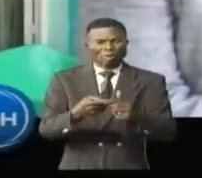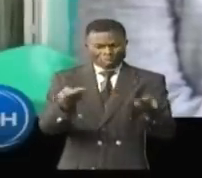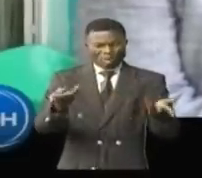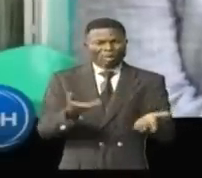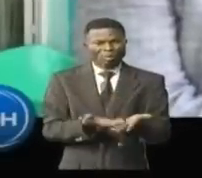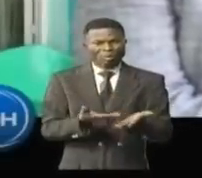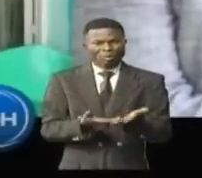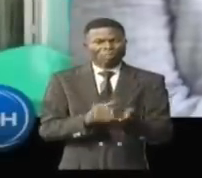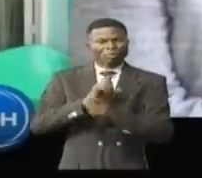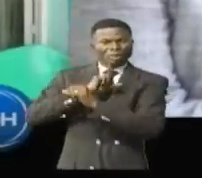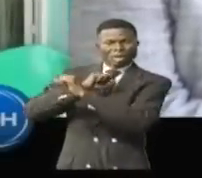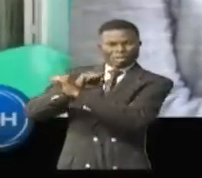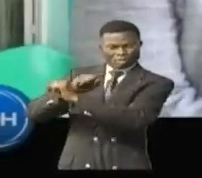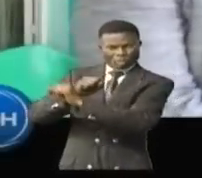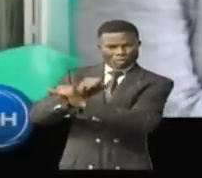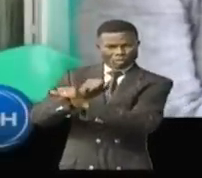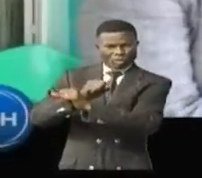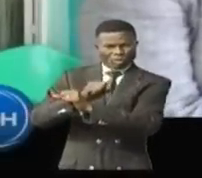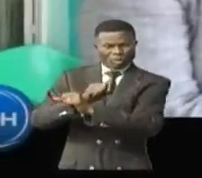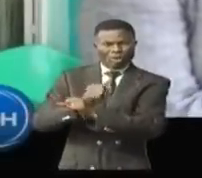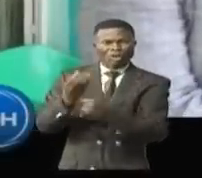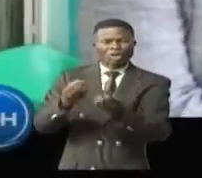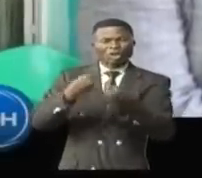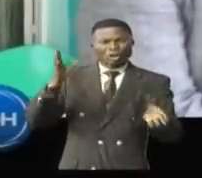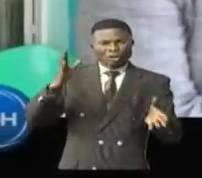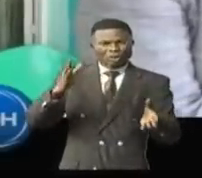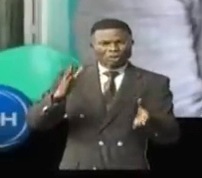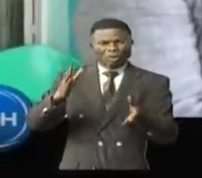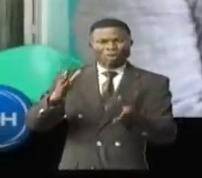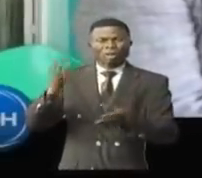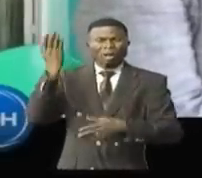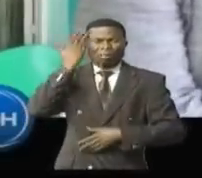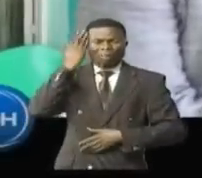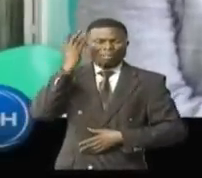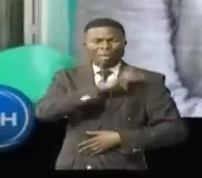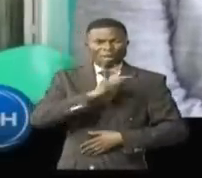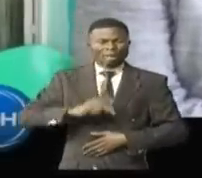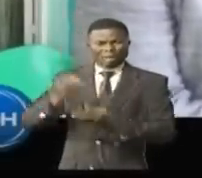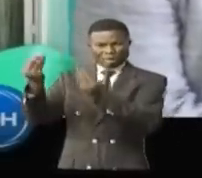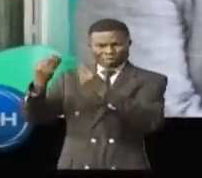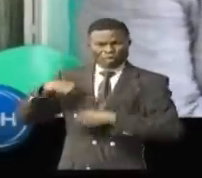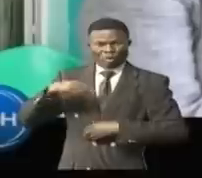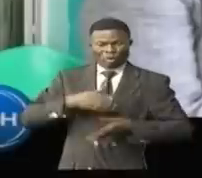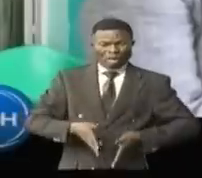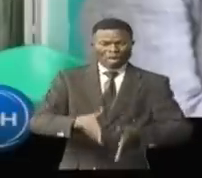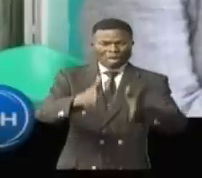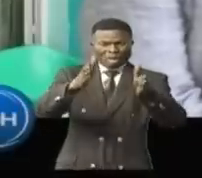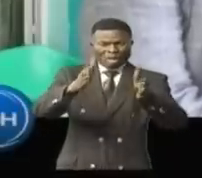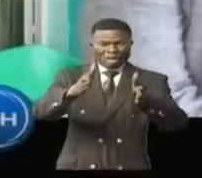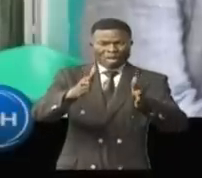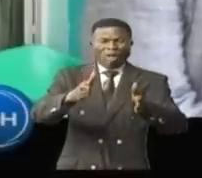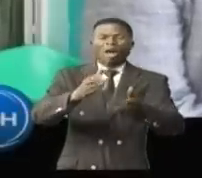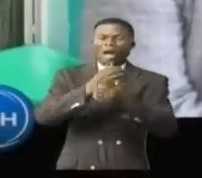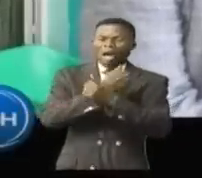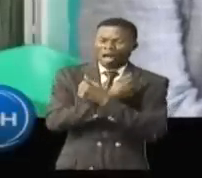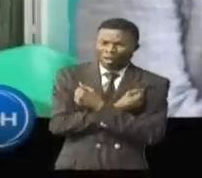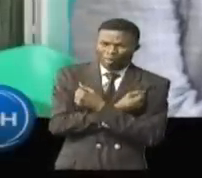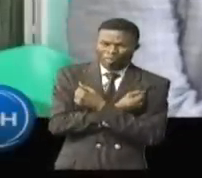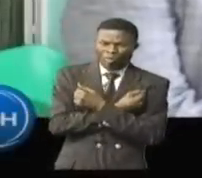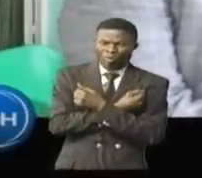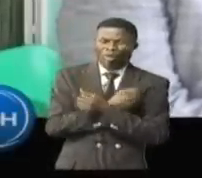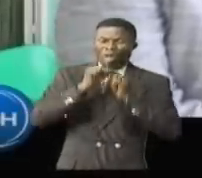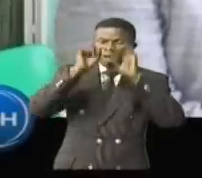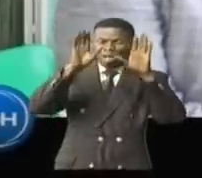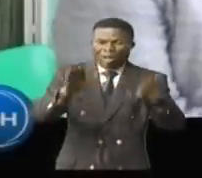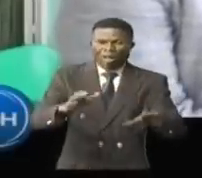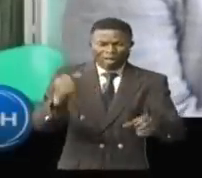de préserver le patrimoine que nous a légué Papa Simon Kimbangu, notamment la route de la passion, qui doit être immortalisée à